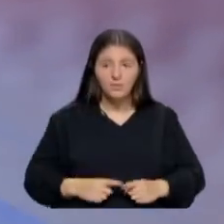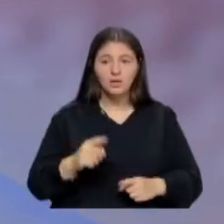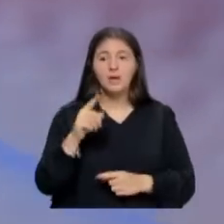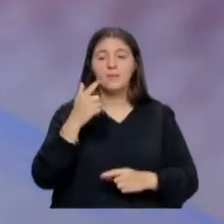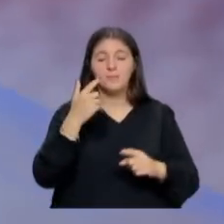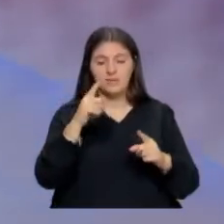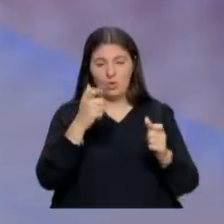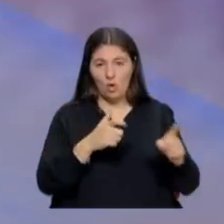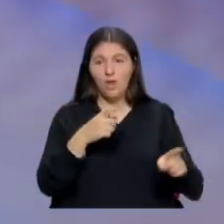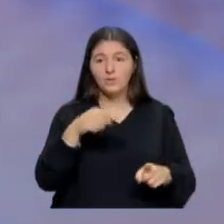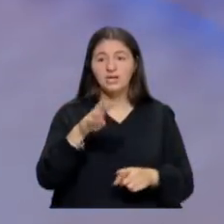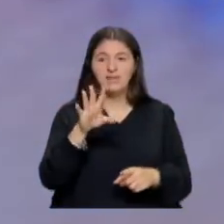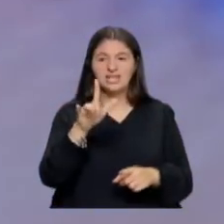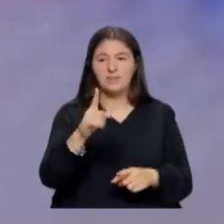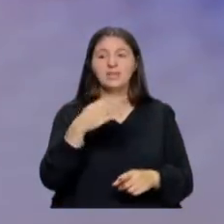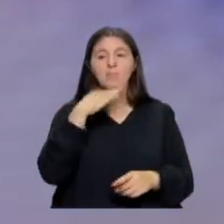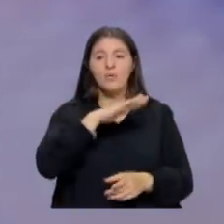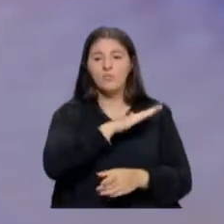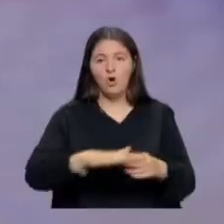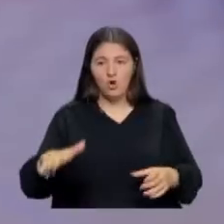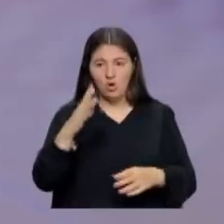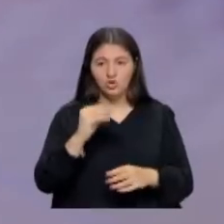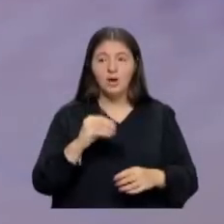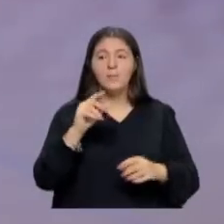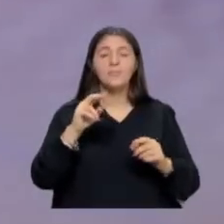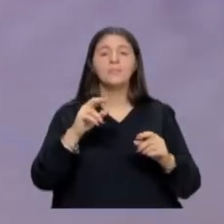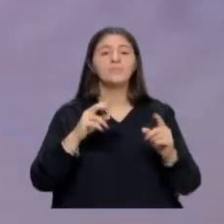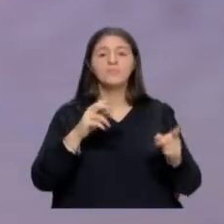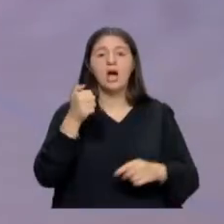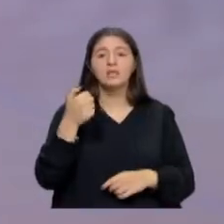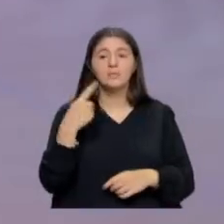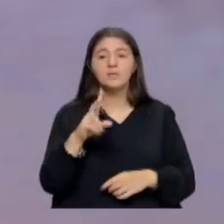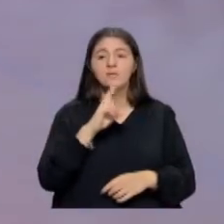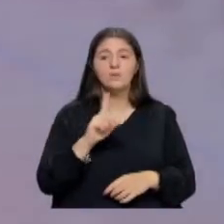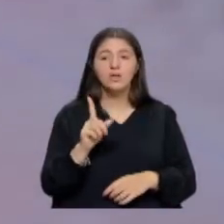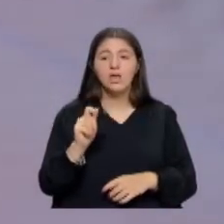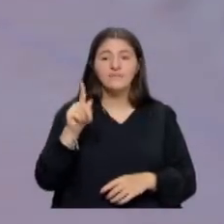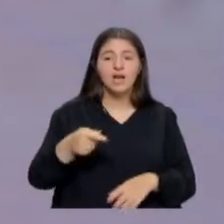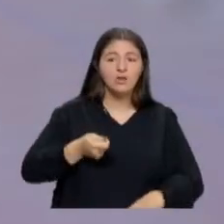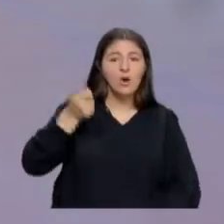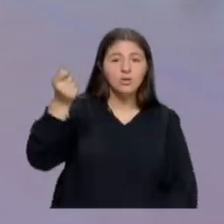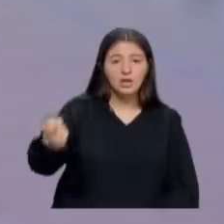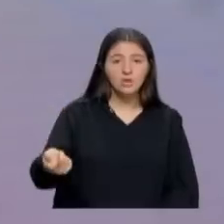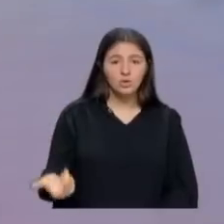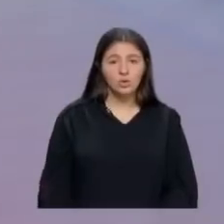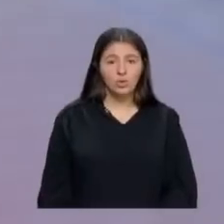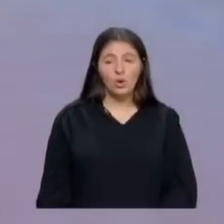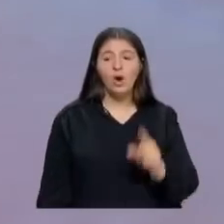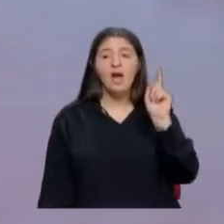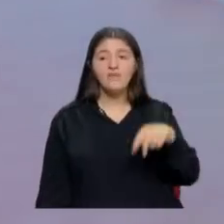Bingöl Bugün 45 litrelik bir depo motorin için 6.210 lira vergi ödeniyor